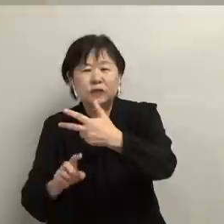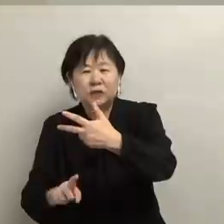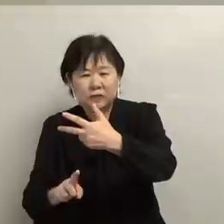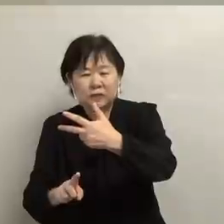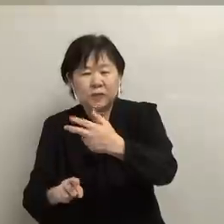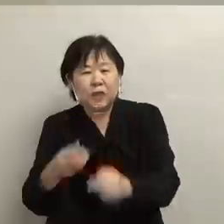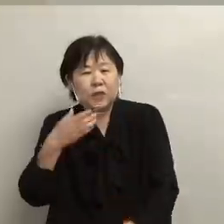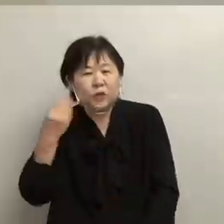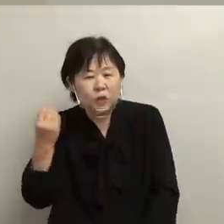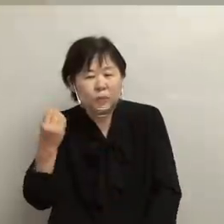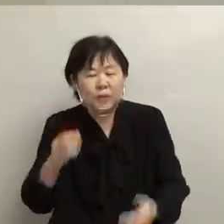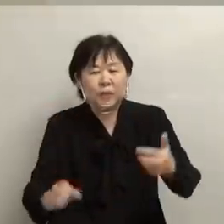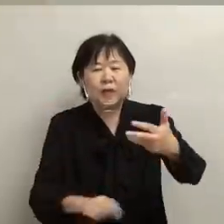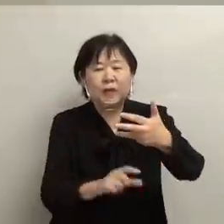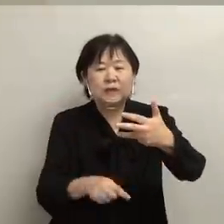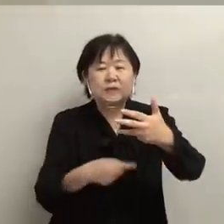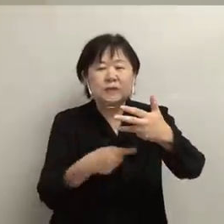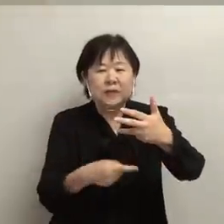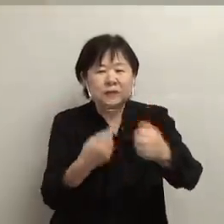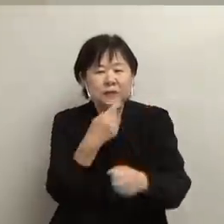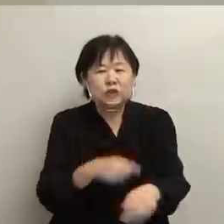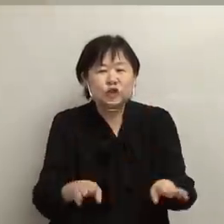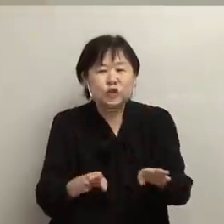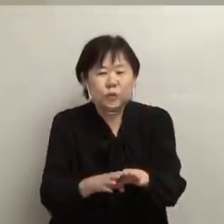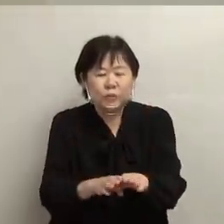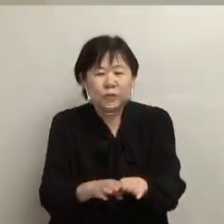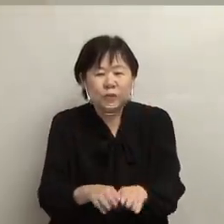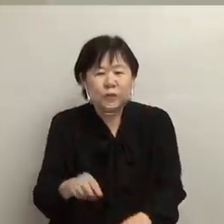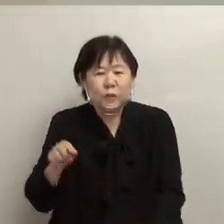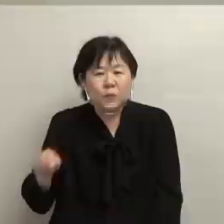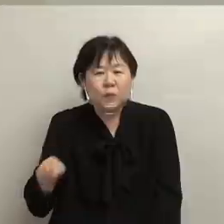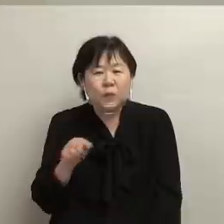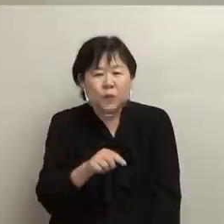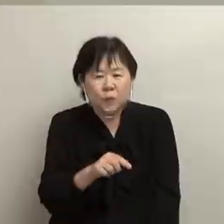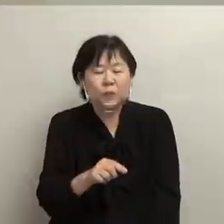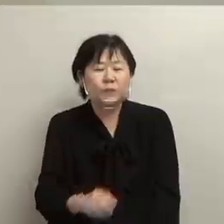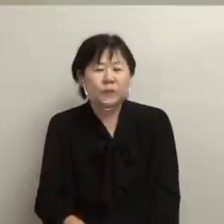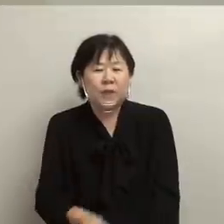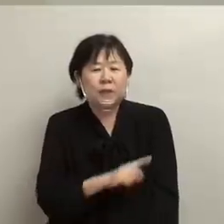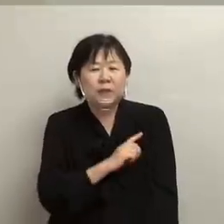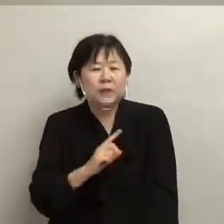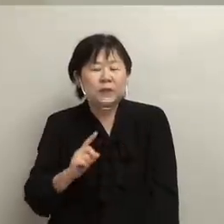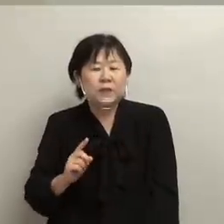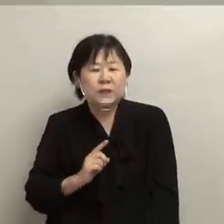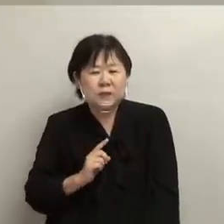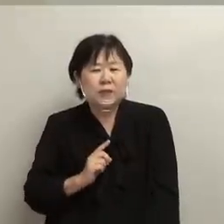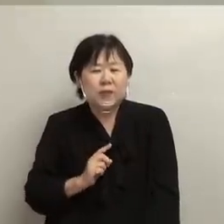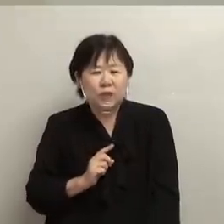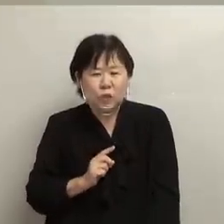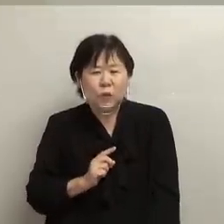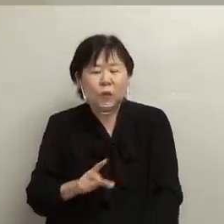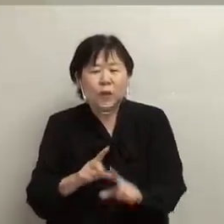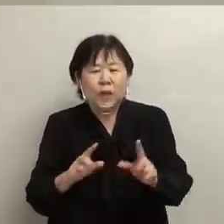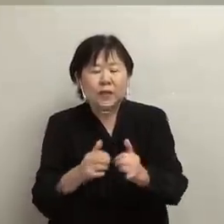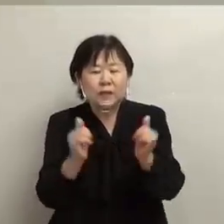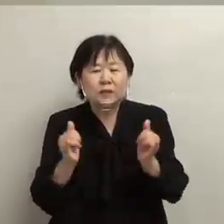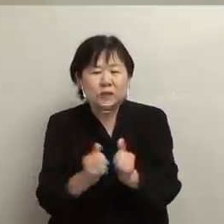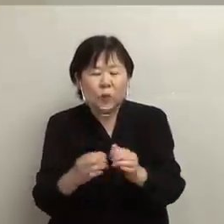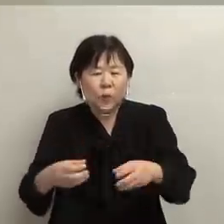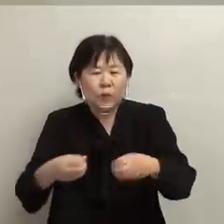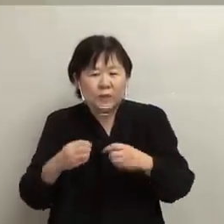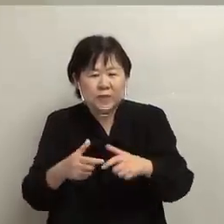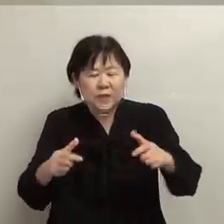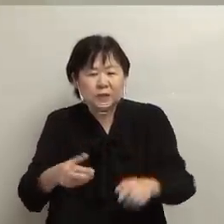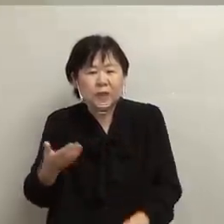土曜日8月1日日曜日の2日間について1日あたりの平均人口を感染拡大前4月